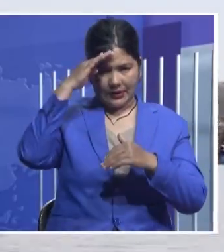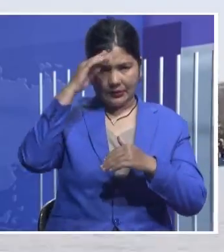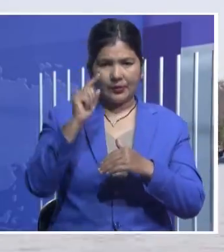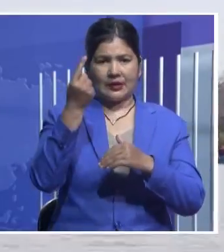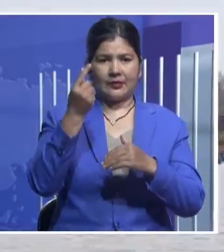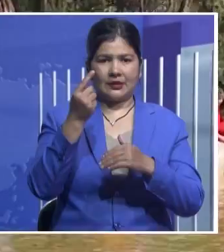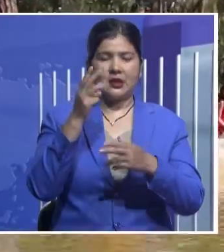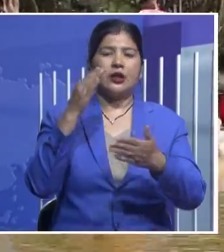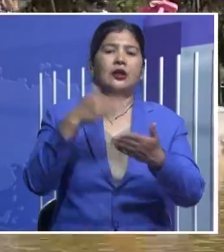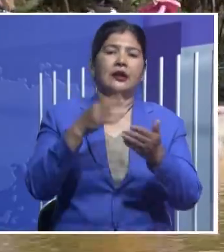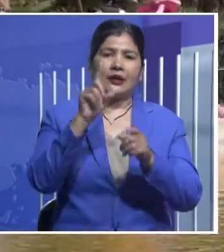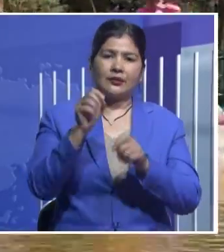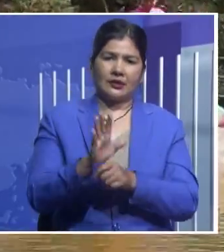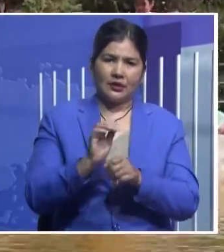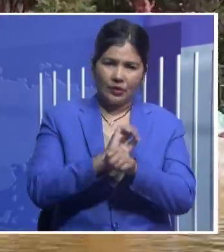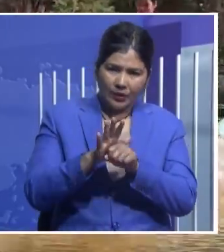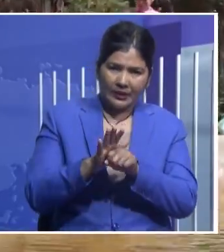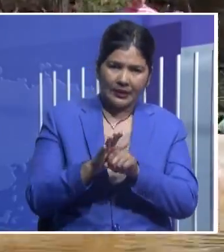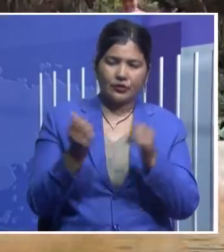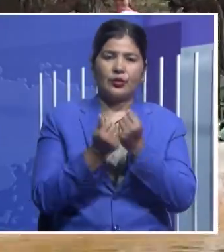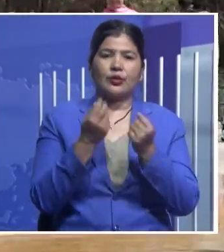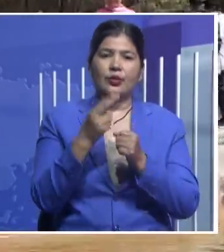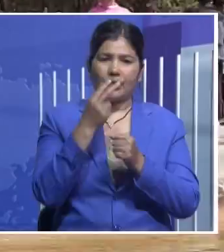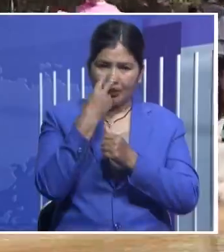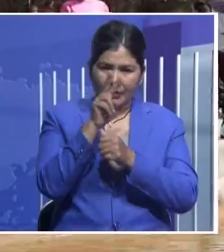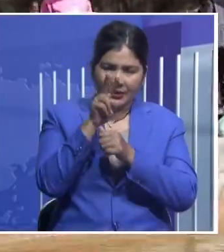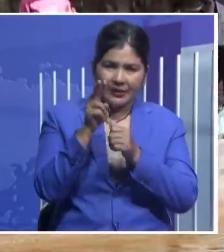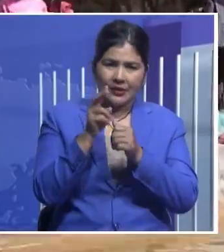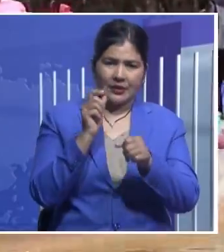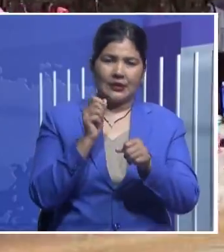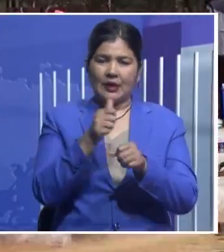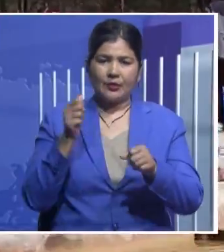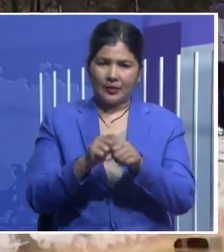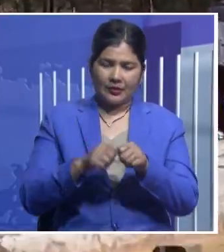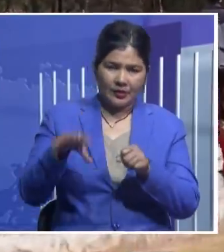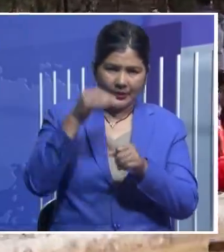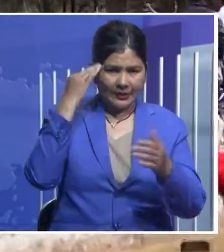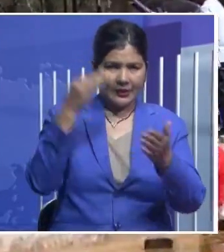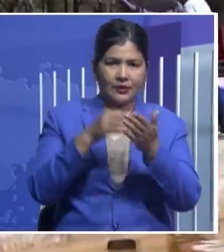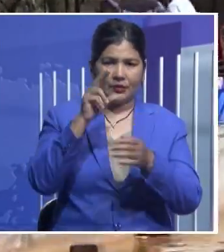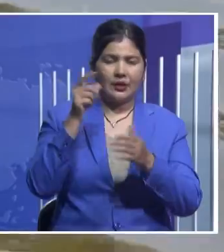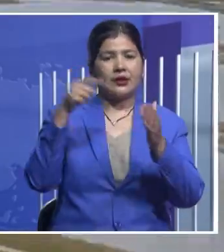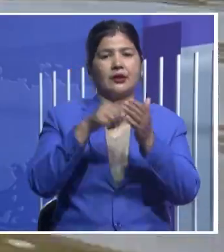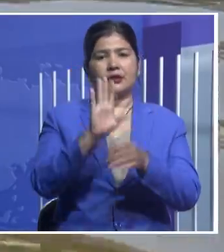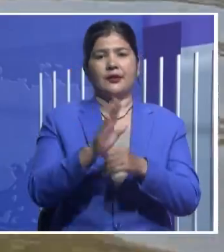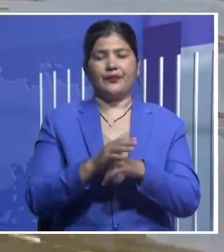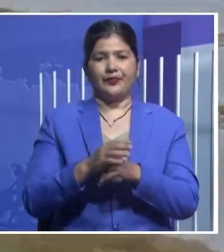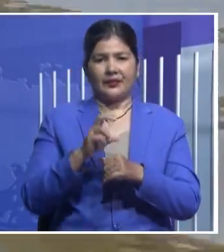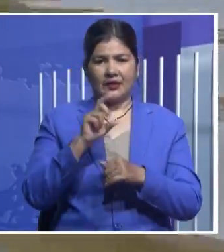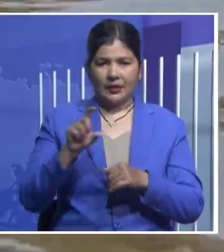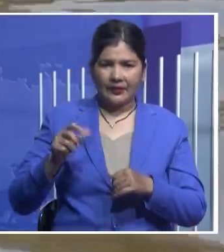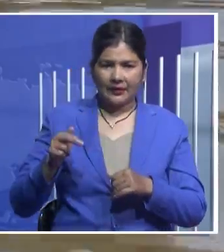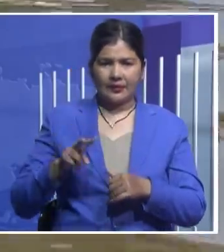आवश्यक छ। कोरोना भाइरसका कारण थलिएको पर्यटकीय क्षेत्रलाई प्रवर्धन गर्न सबैले ध्यान दिनुपर्ने देखिन्छ। दशरथ